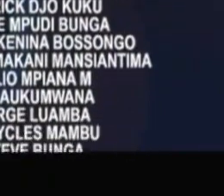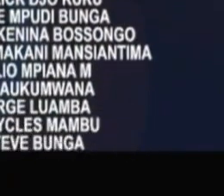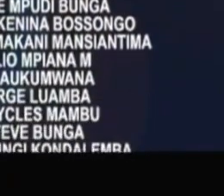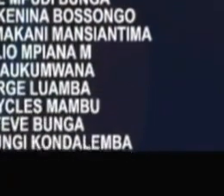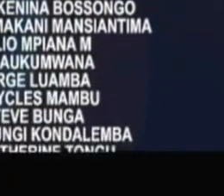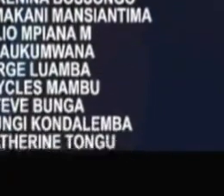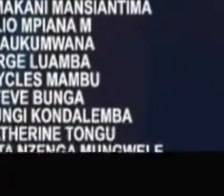revoir